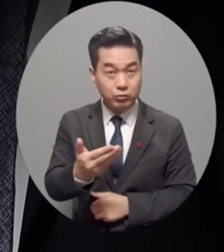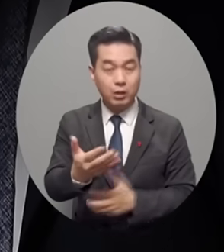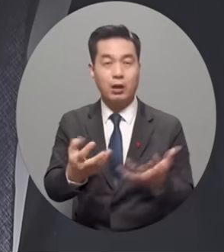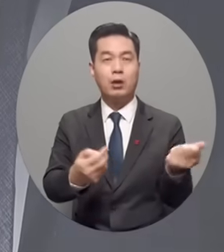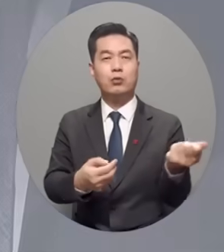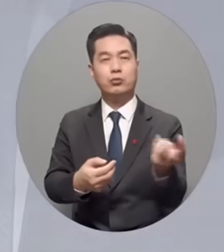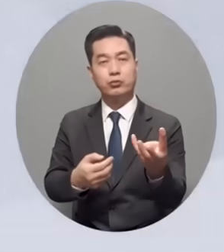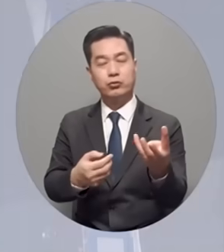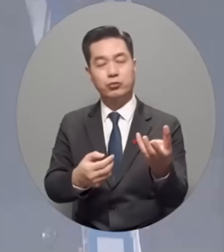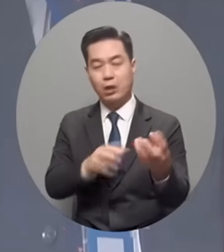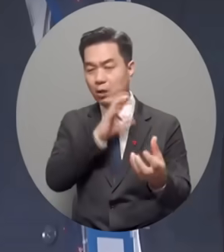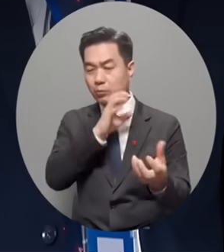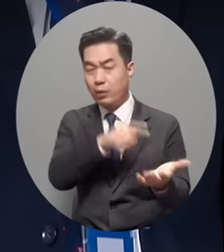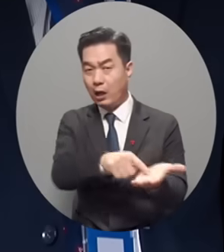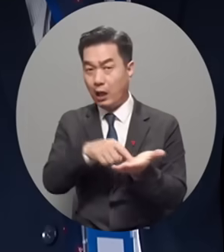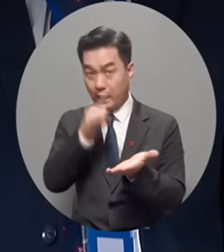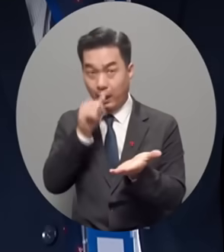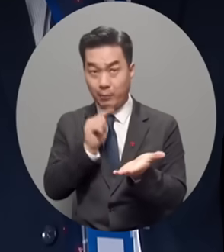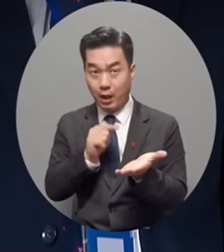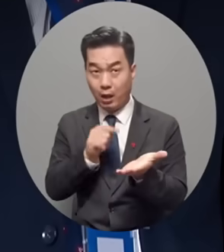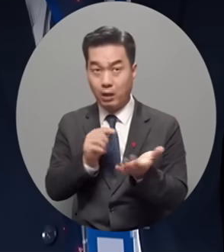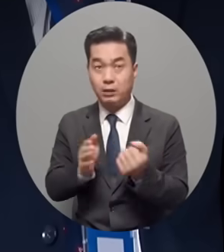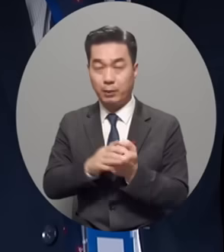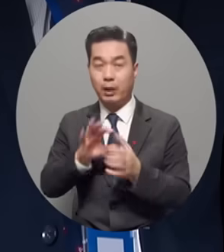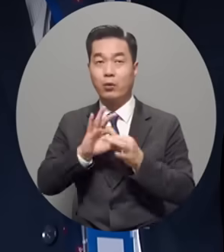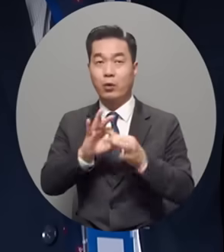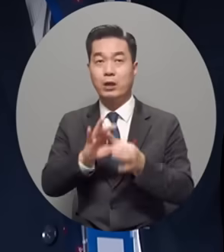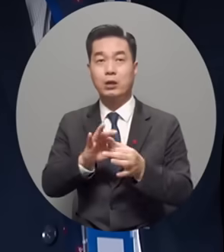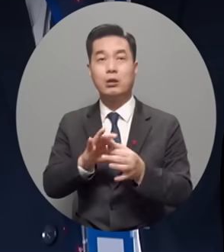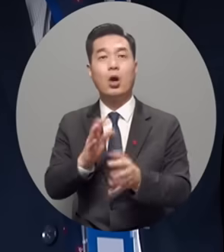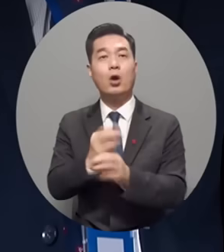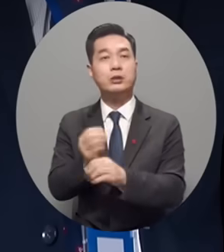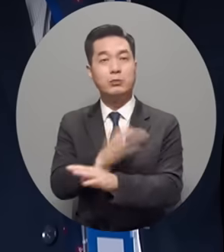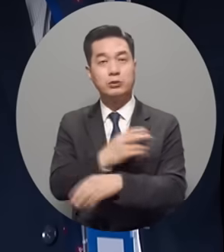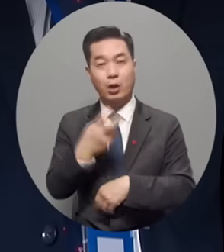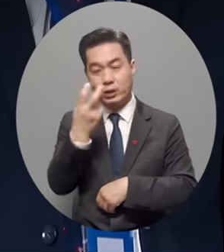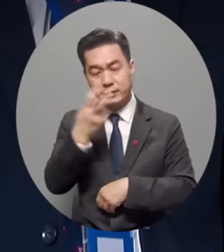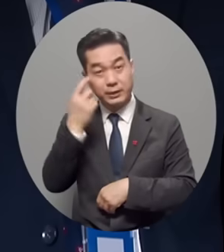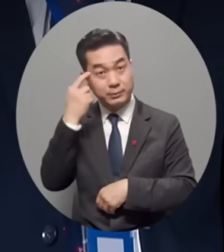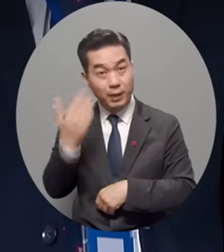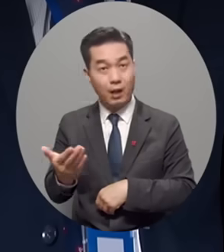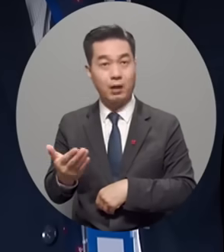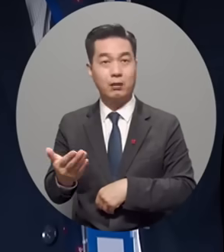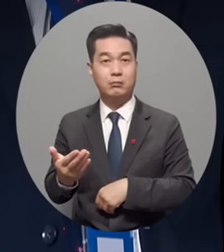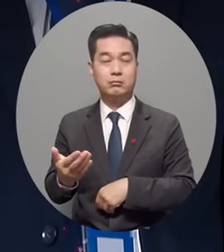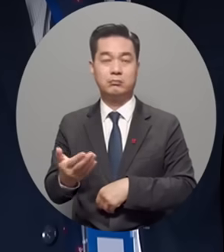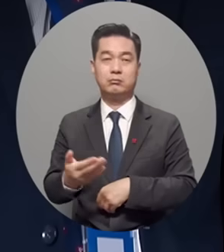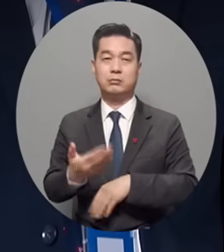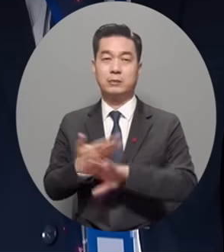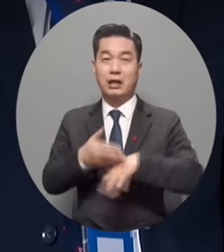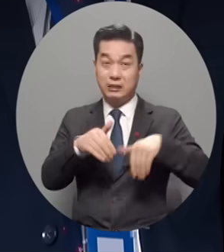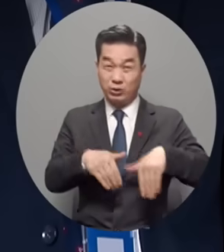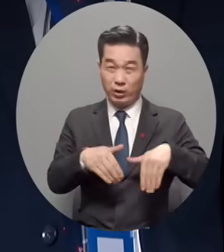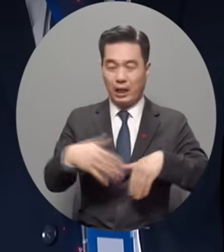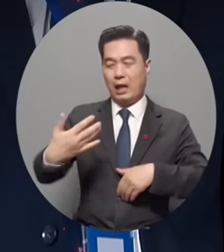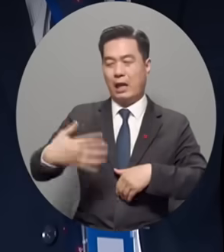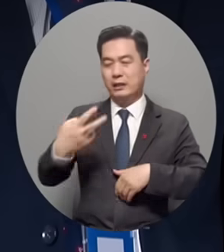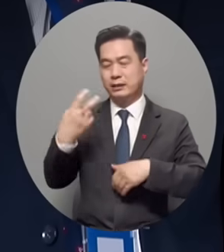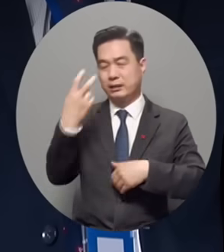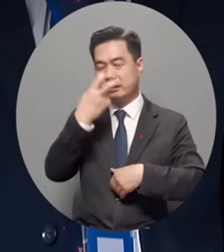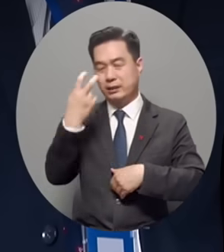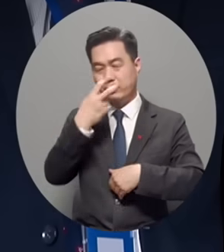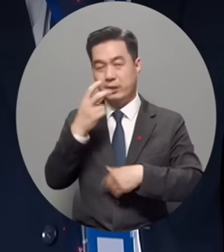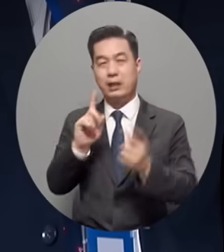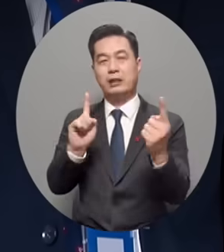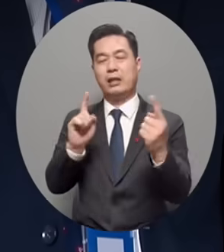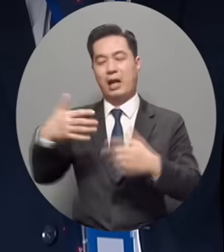있다고 답하자 류 위원장은 해당 민원은 언제 심의하느냐고 물었고 다른 직원이 아직 심의 대상으로 올라와